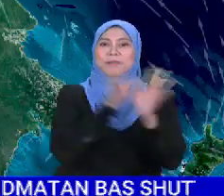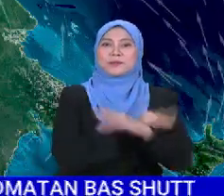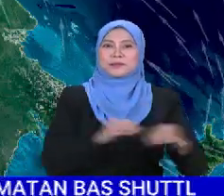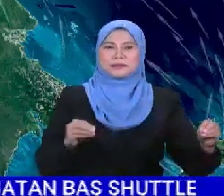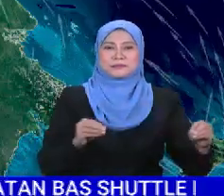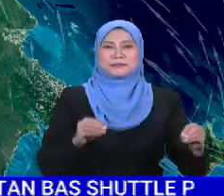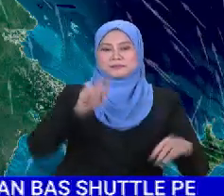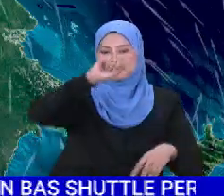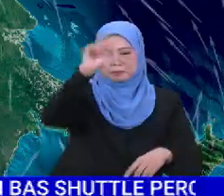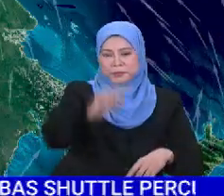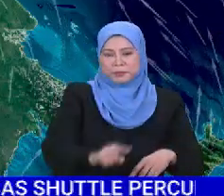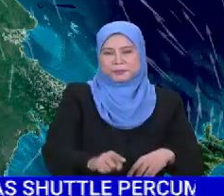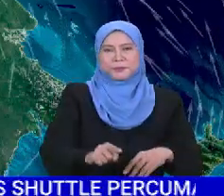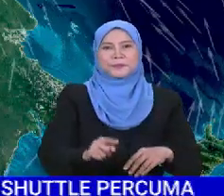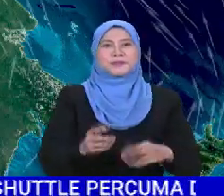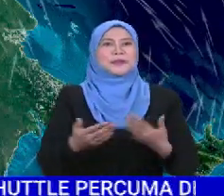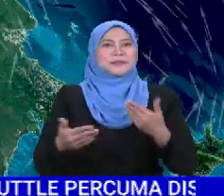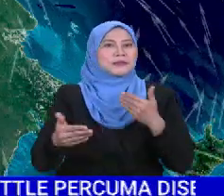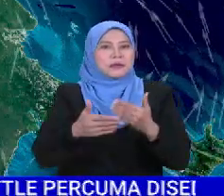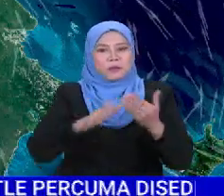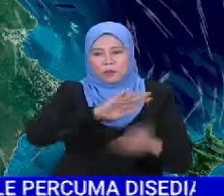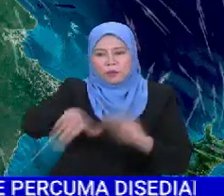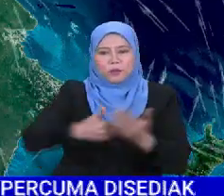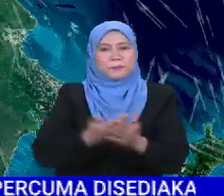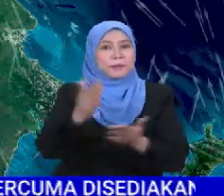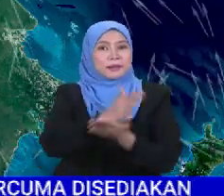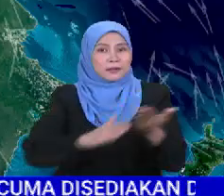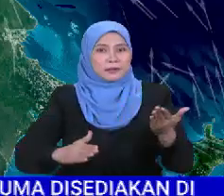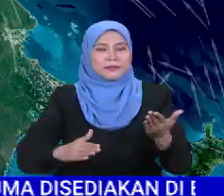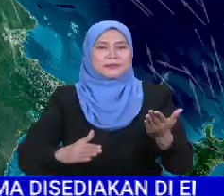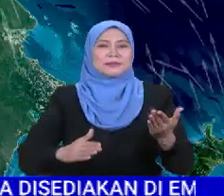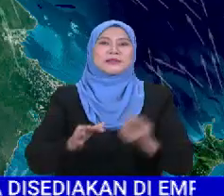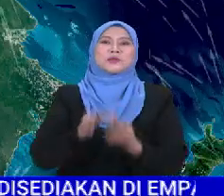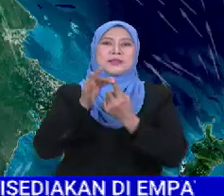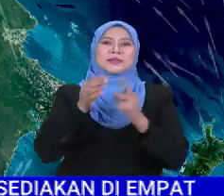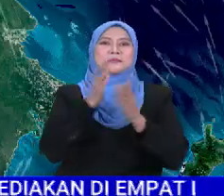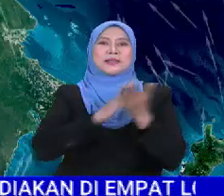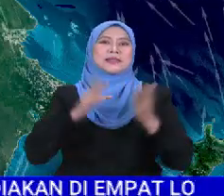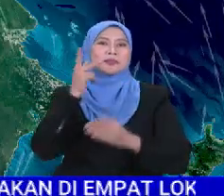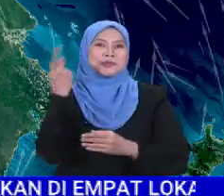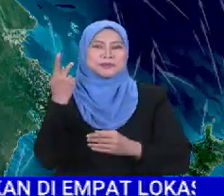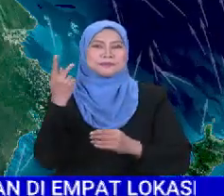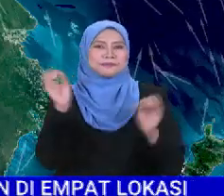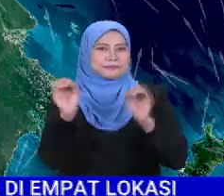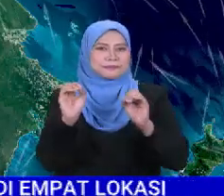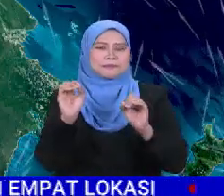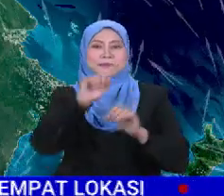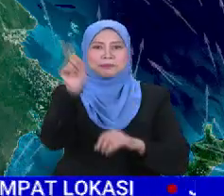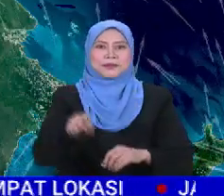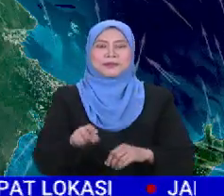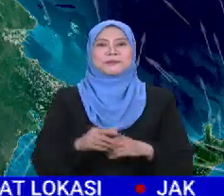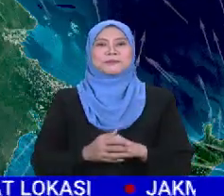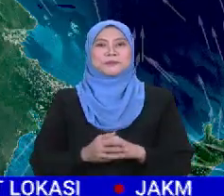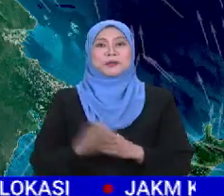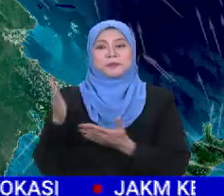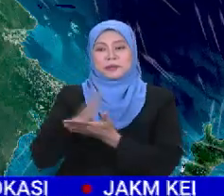Sarawak, ribut petir dilihat berlaku di hampir kesemua bahagian kecuali di sekitar bahagian Kuching. Keadaan cuaca ribut petir terutamanya